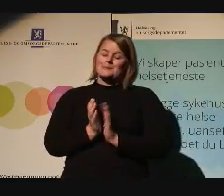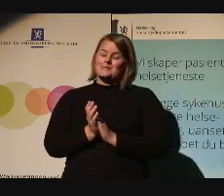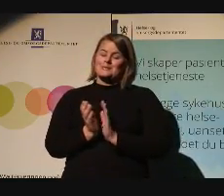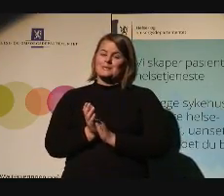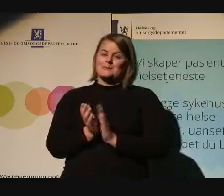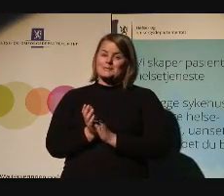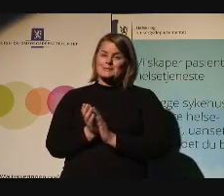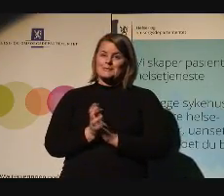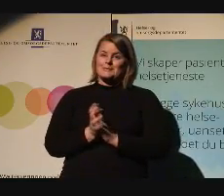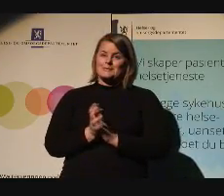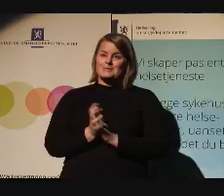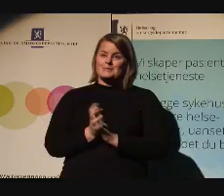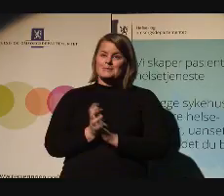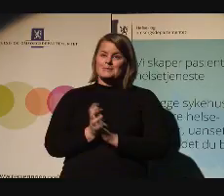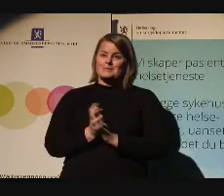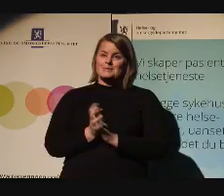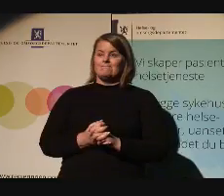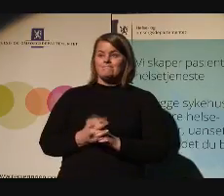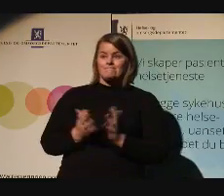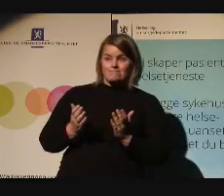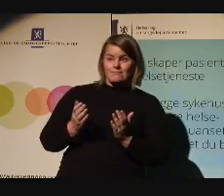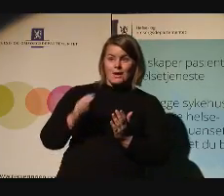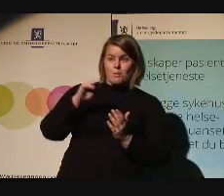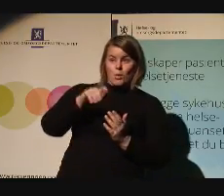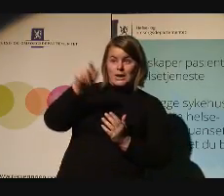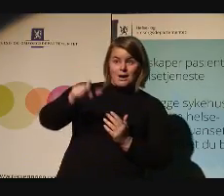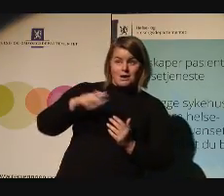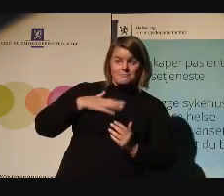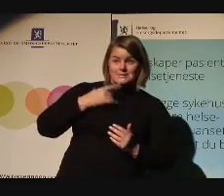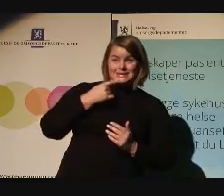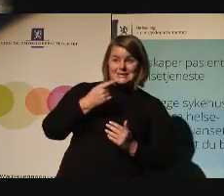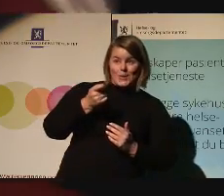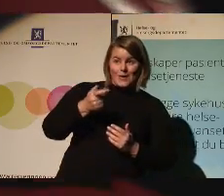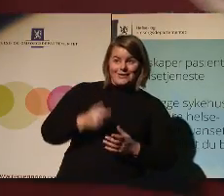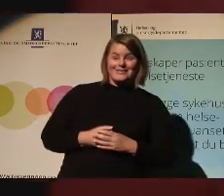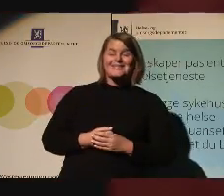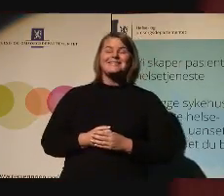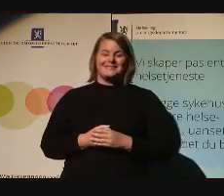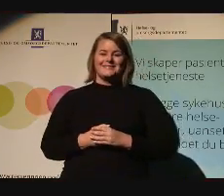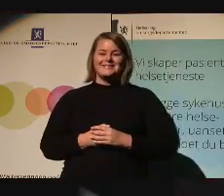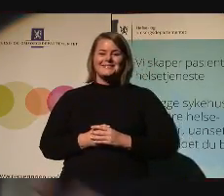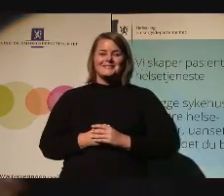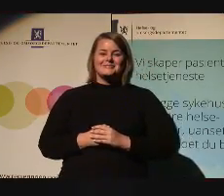Da vil jeg, hvis Monica vil si noe nå, vær så god.